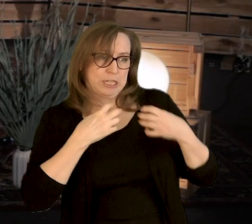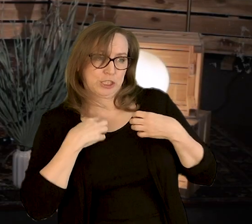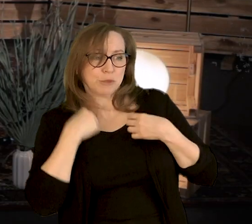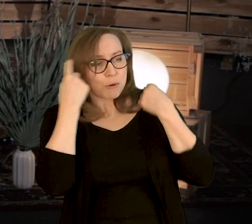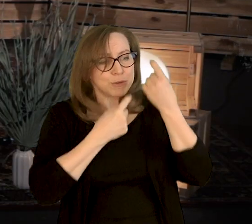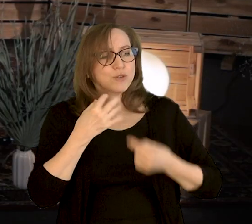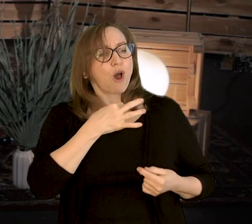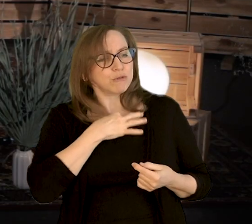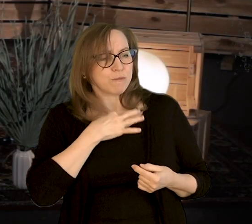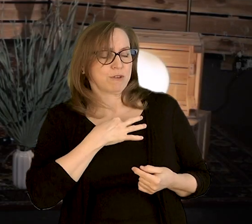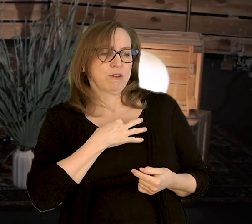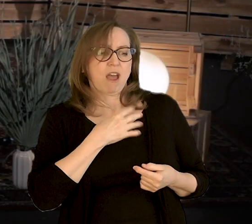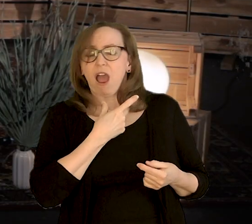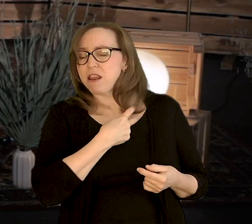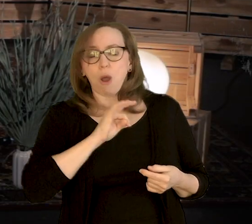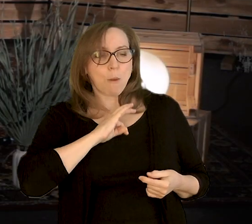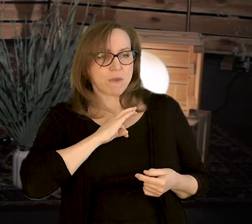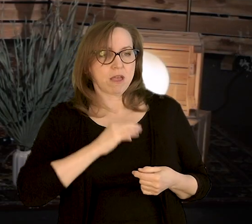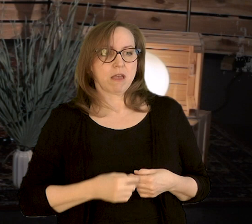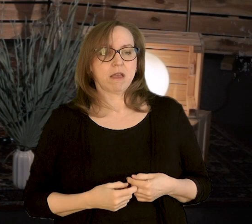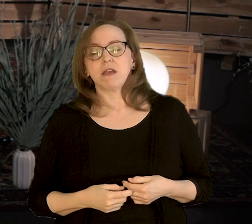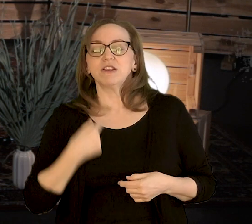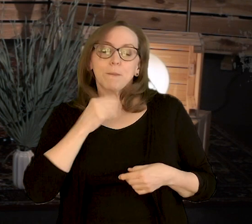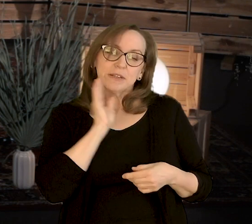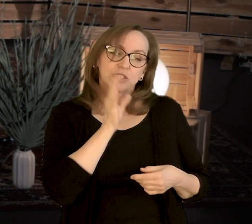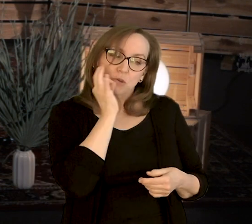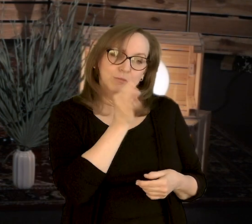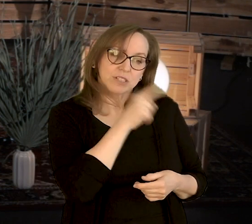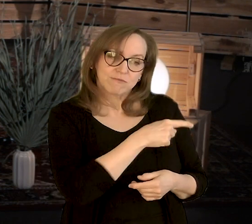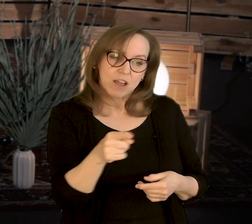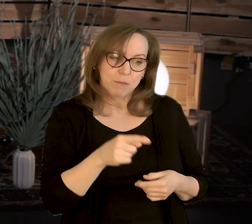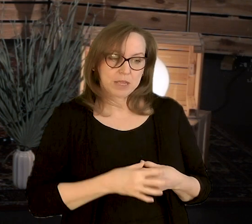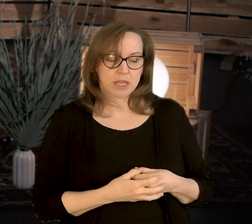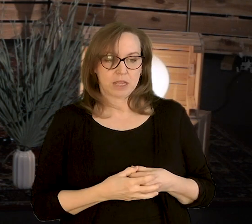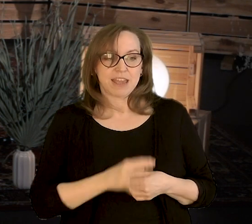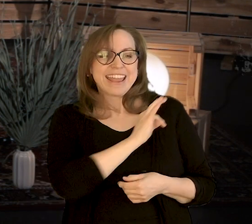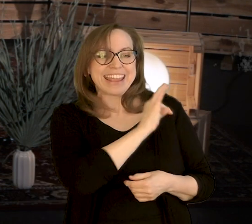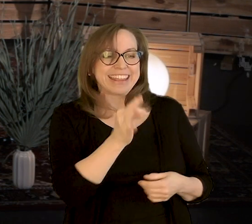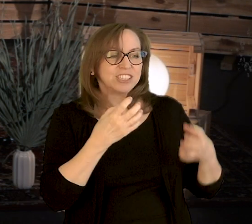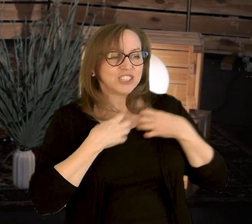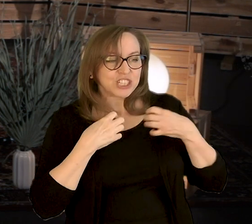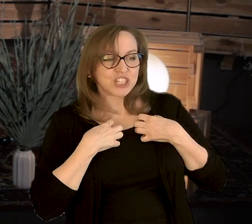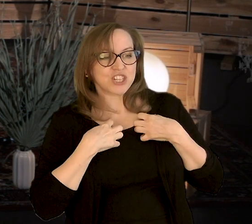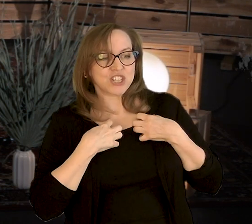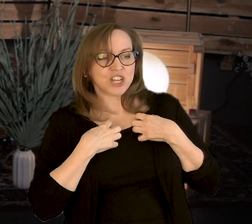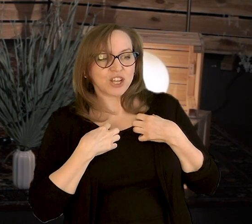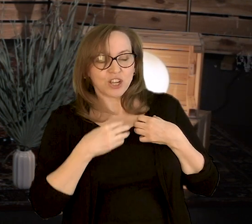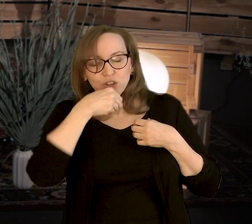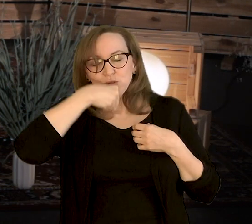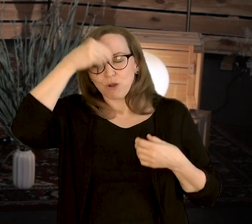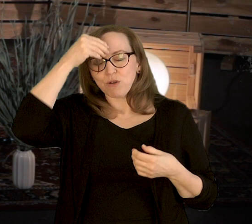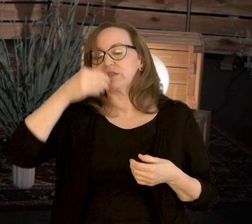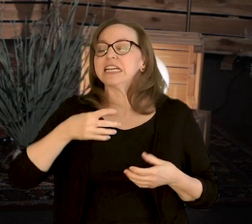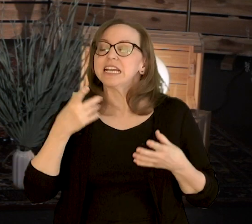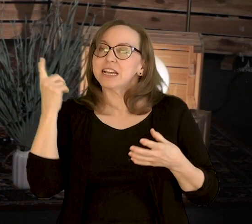o sobie, żeby z wami wszystko było tak, jak trzeba. Ich życie duchowe chce ratować. Nawet na